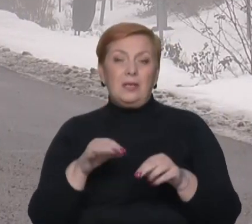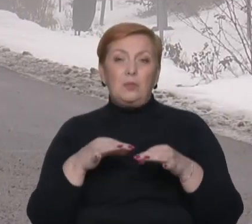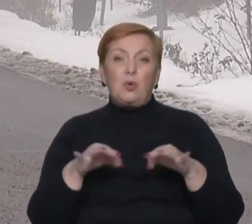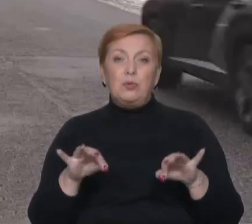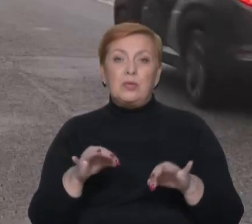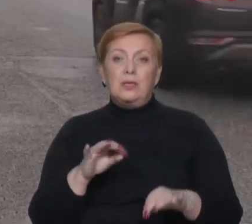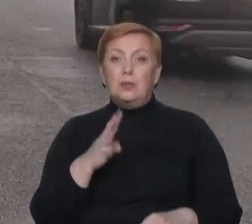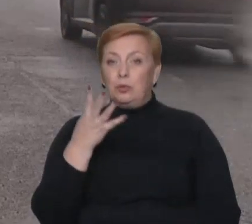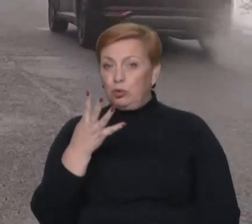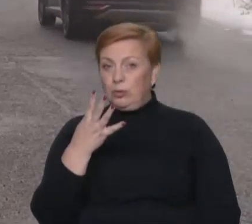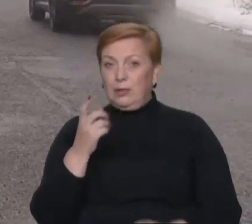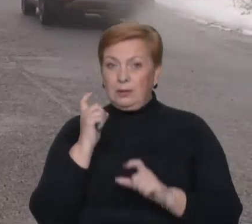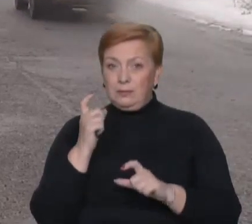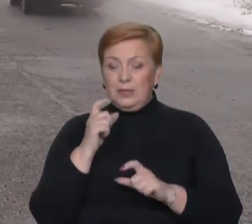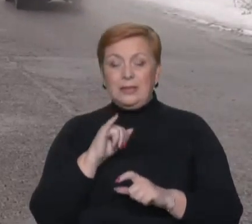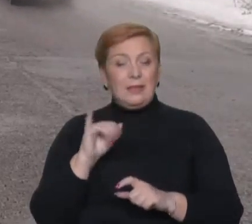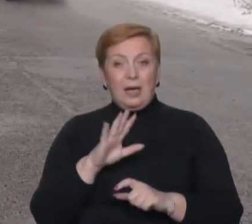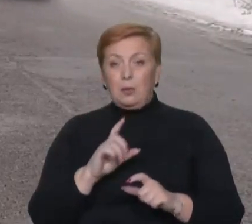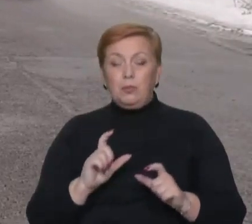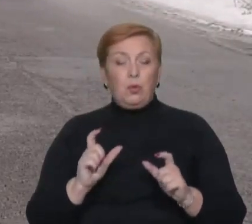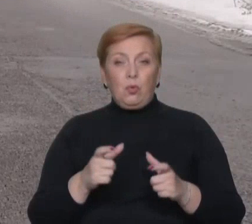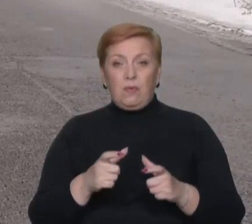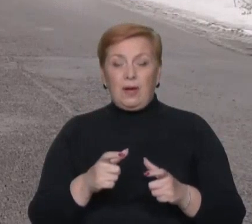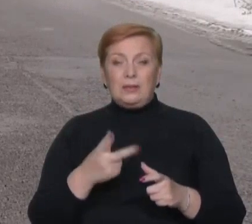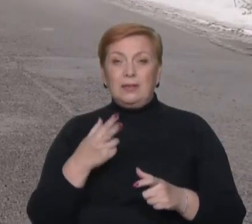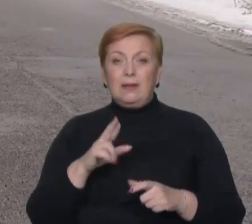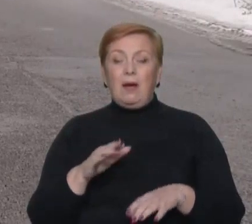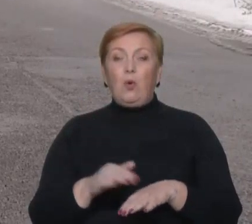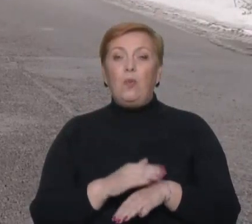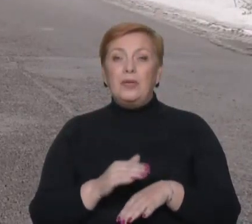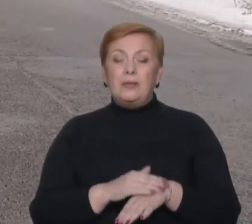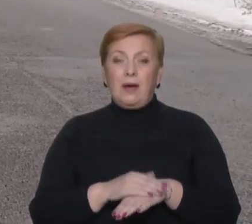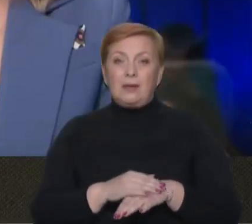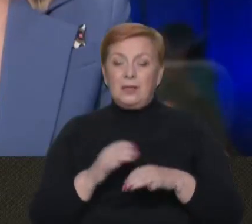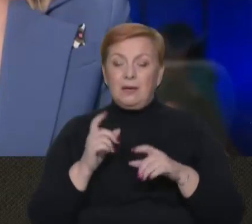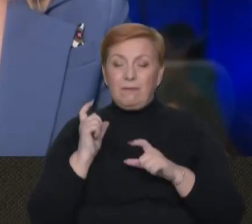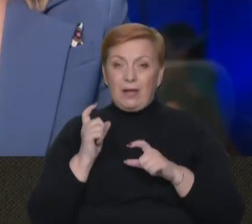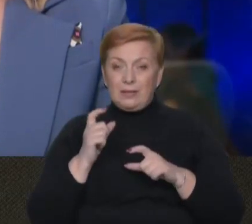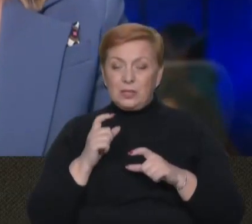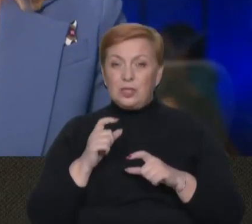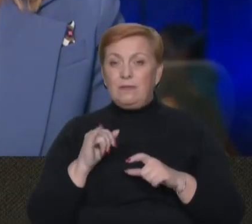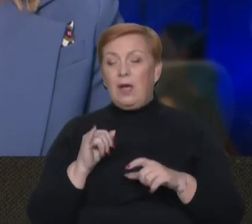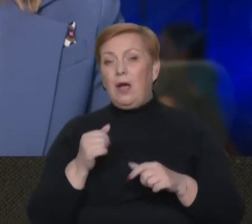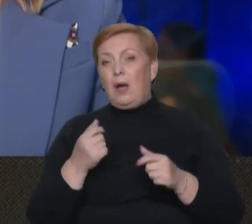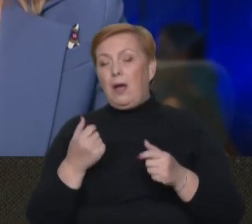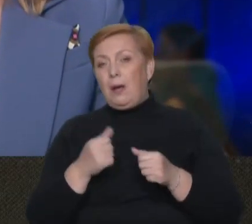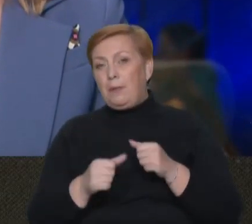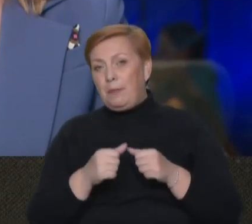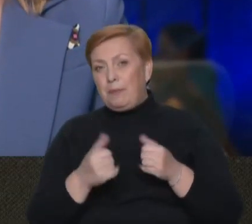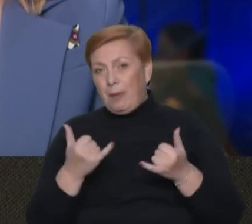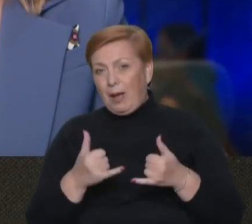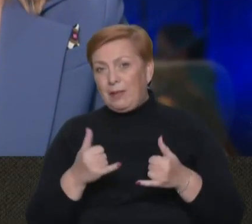на годину Та не блокувати рух для гуманітарних вантажів палива та інших важливих вантажів про таке повідомляють на офіційному